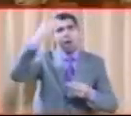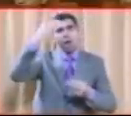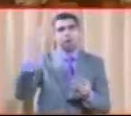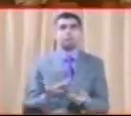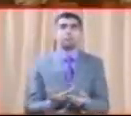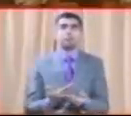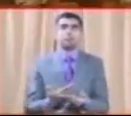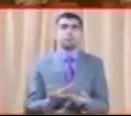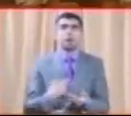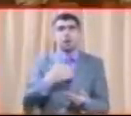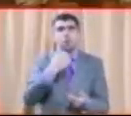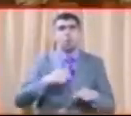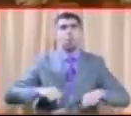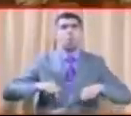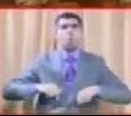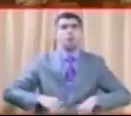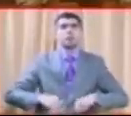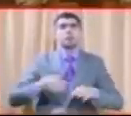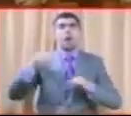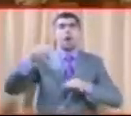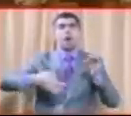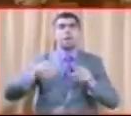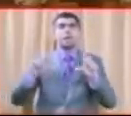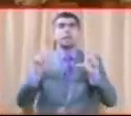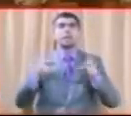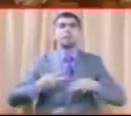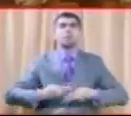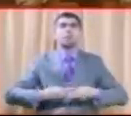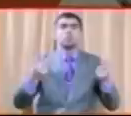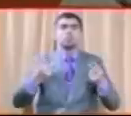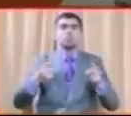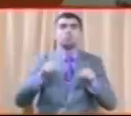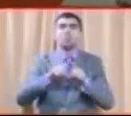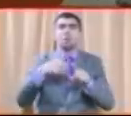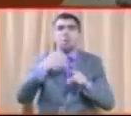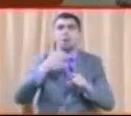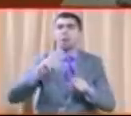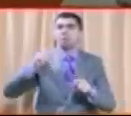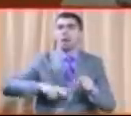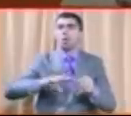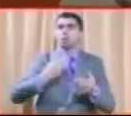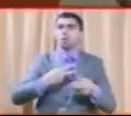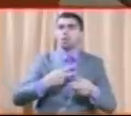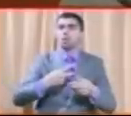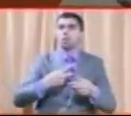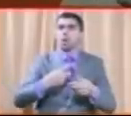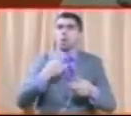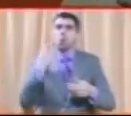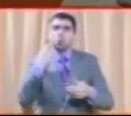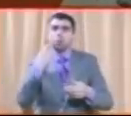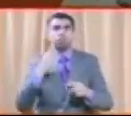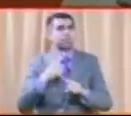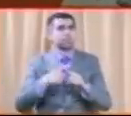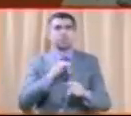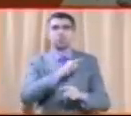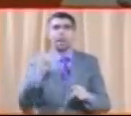مشاعة. وسيد الوزير في برنامج تلفزي تحدث كفاعل سياسي الجهة المعنية، اليوم خص تكون عندها الشجاعة وتقول